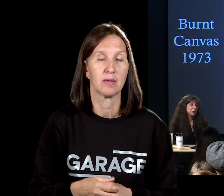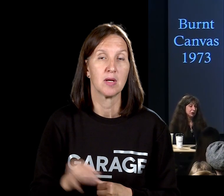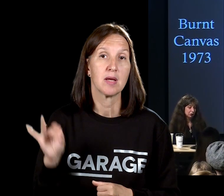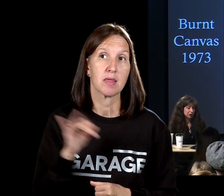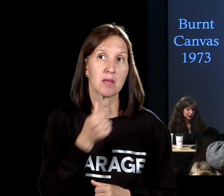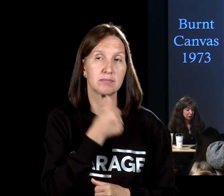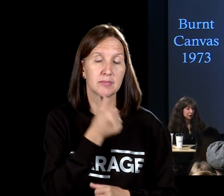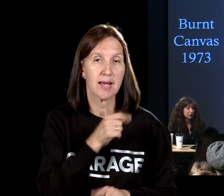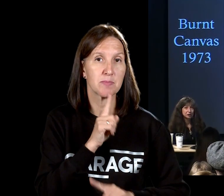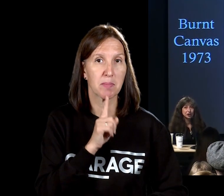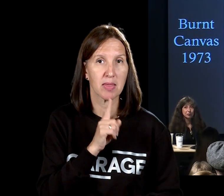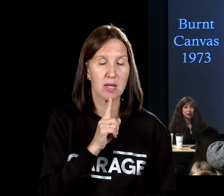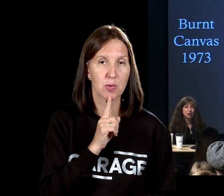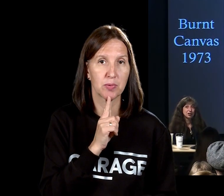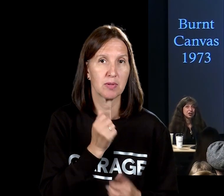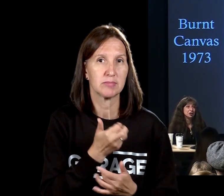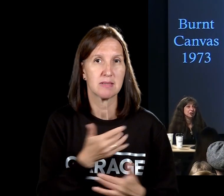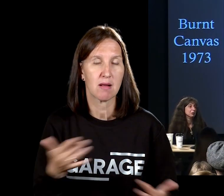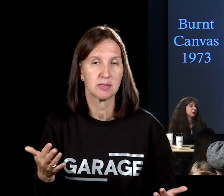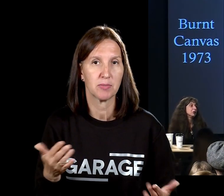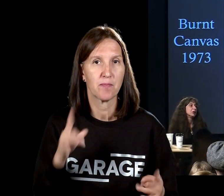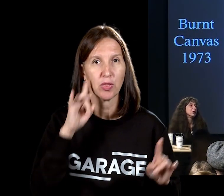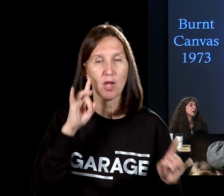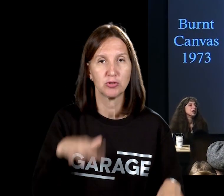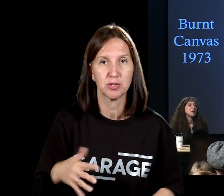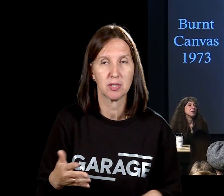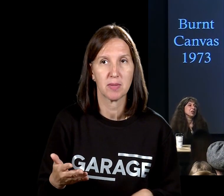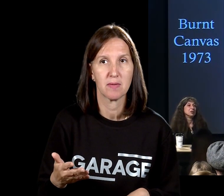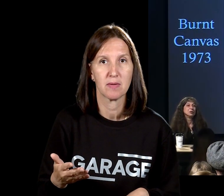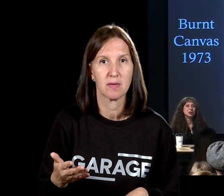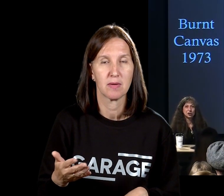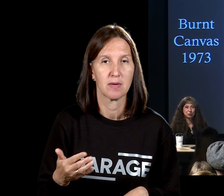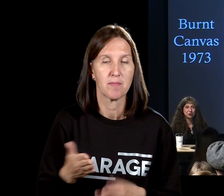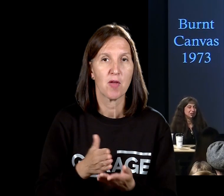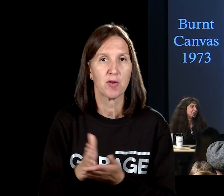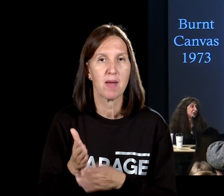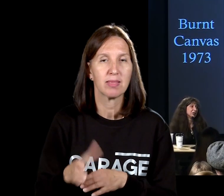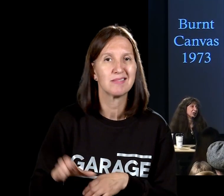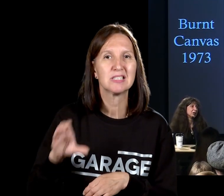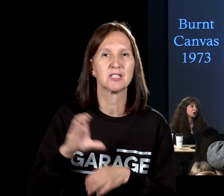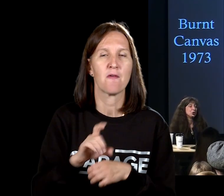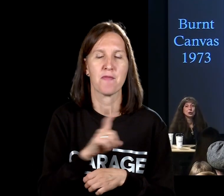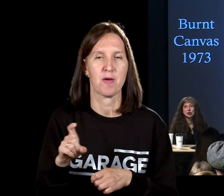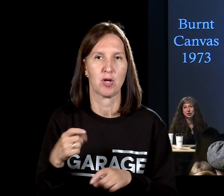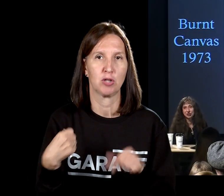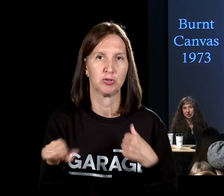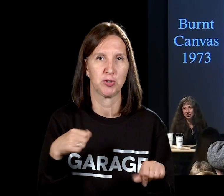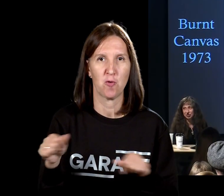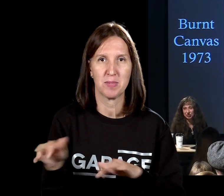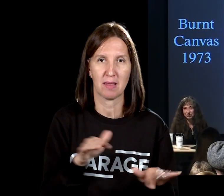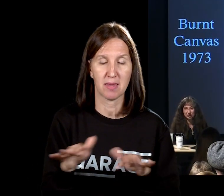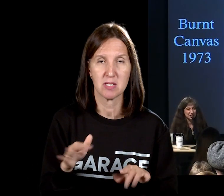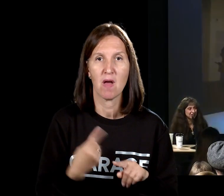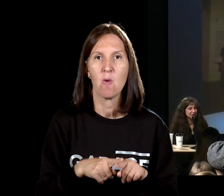И экспериментирует со всякими неожиданными, да, вот такая вариантом сверхживописи действия, сожженные